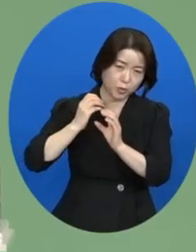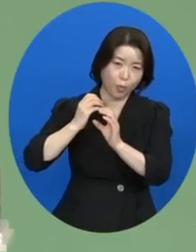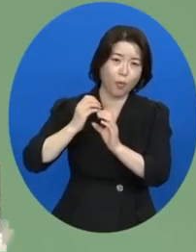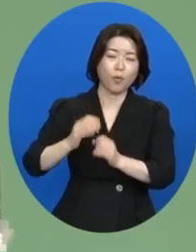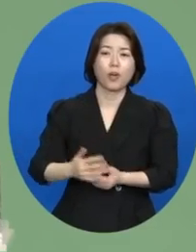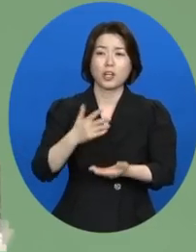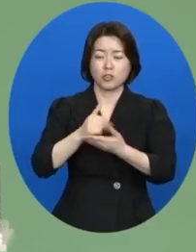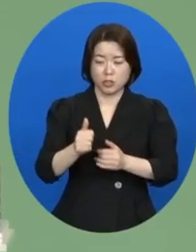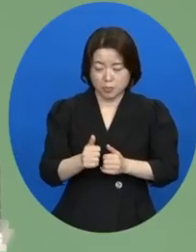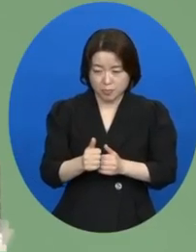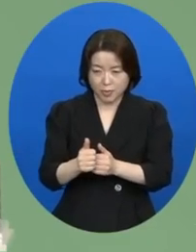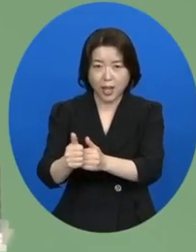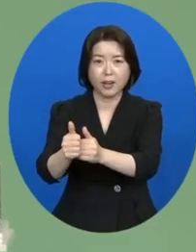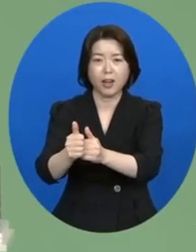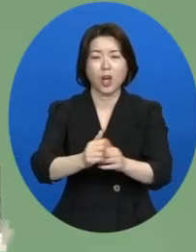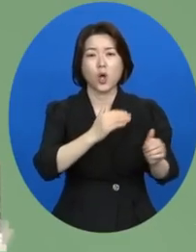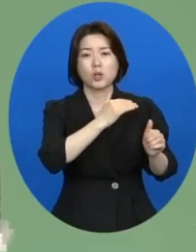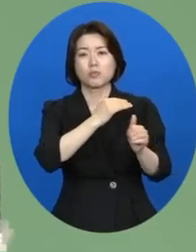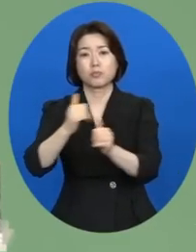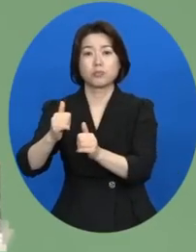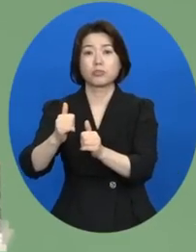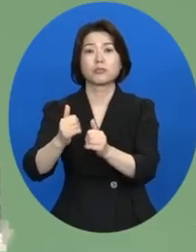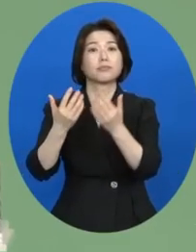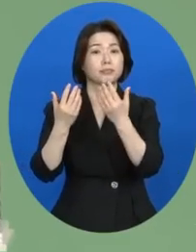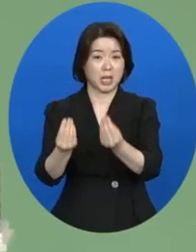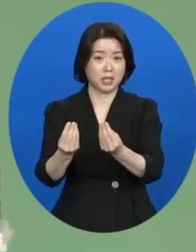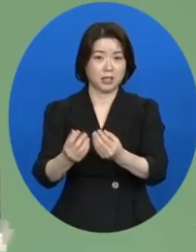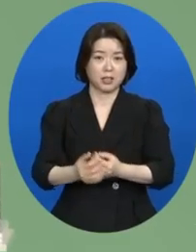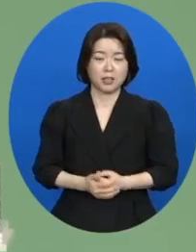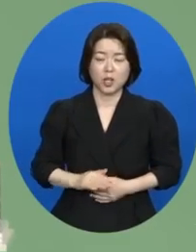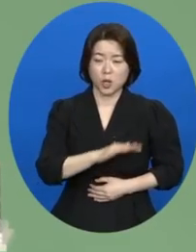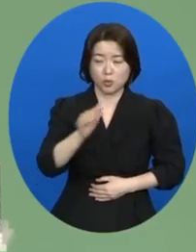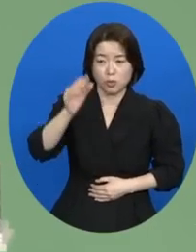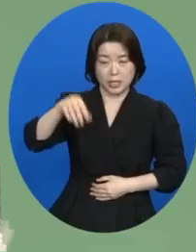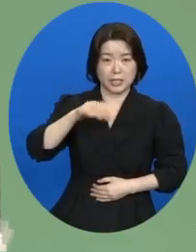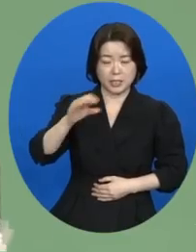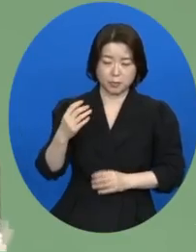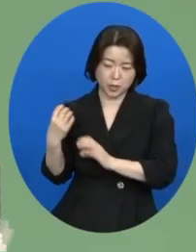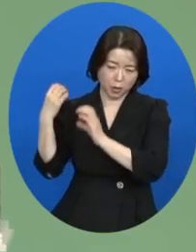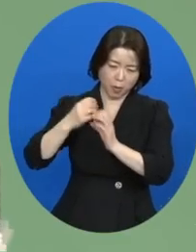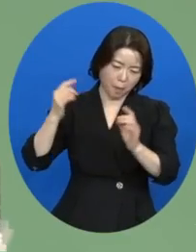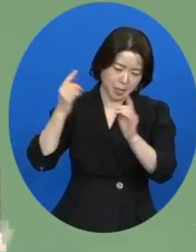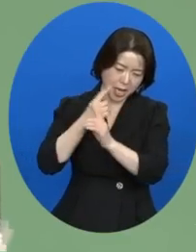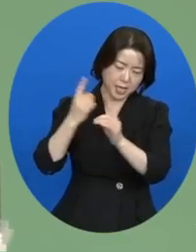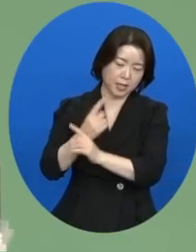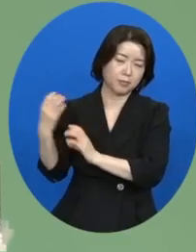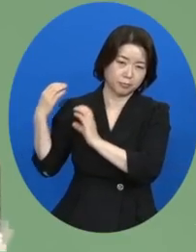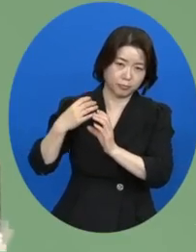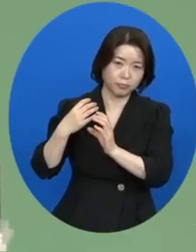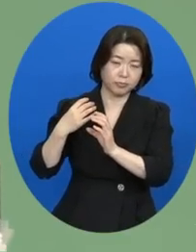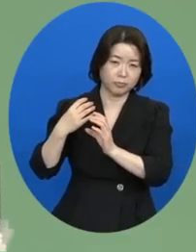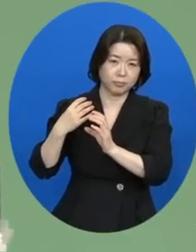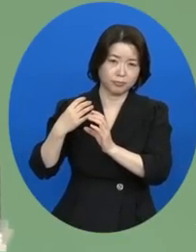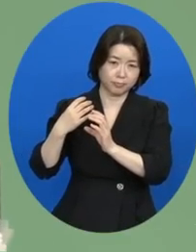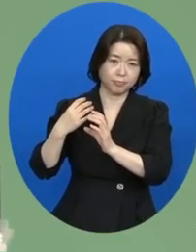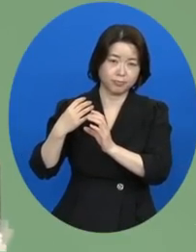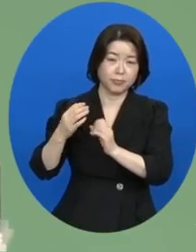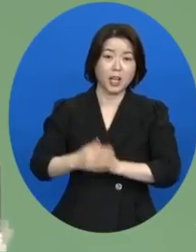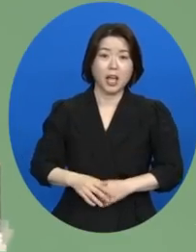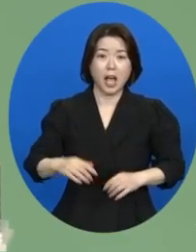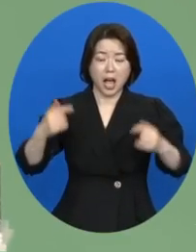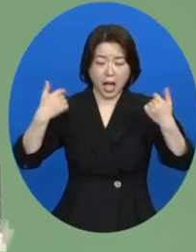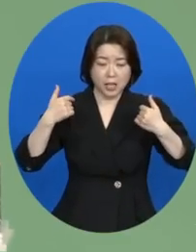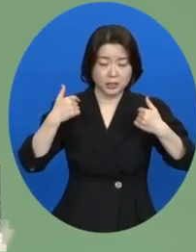주님을 따라도록 부름받았습니다. 우리의 십자가를 매일 지고 범람하여